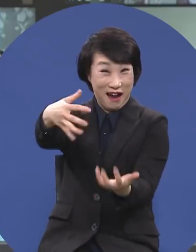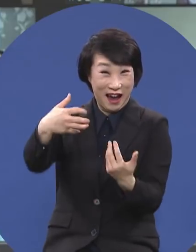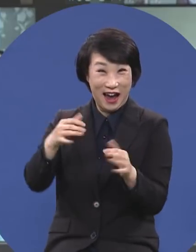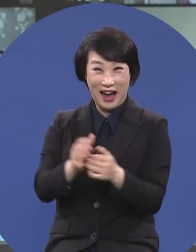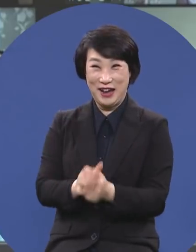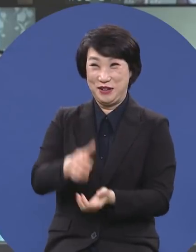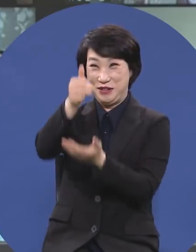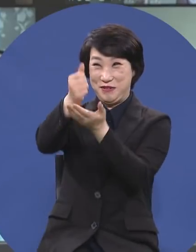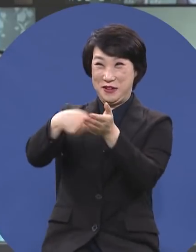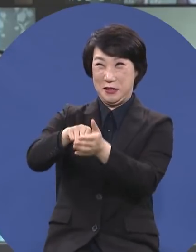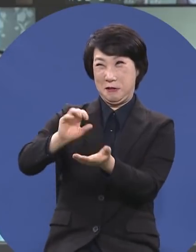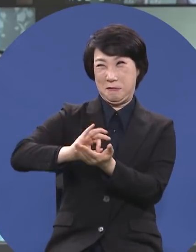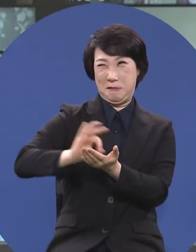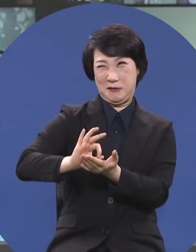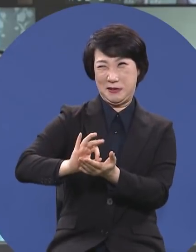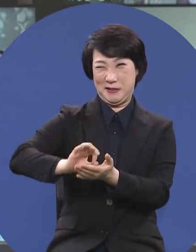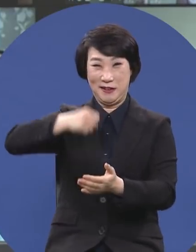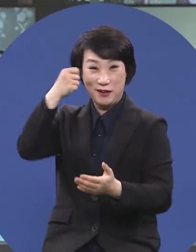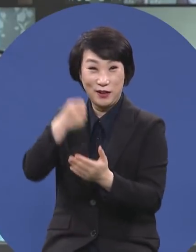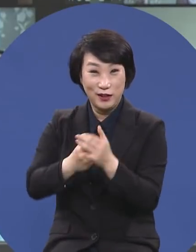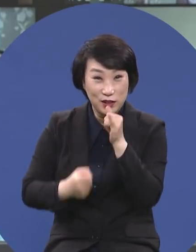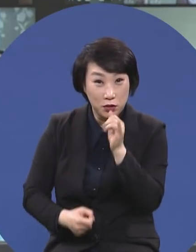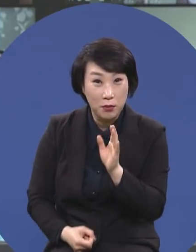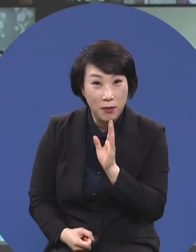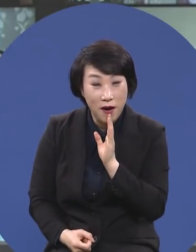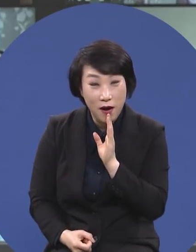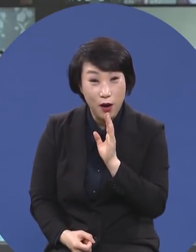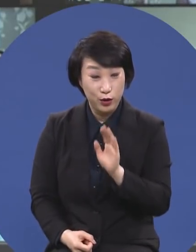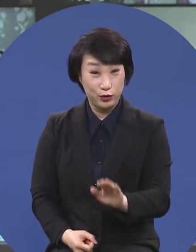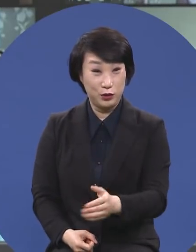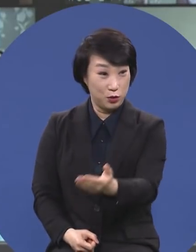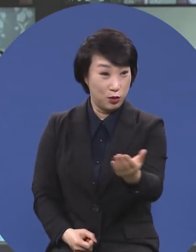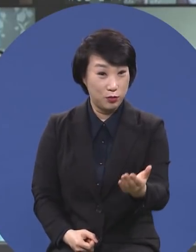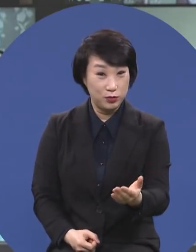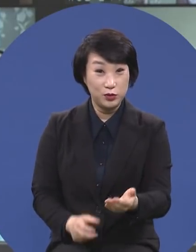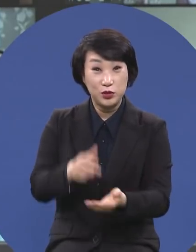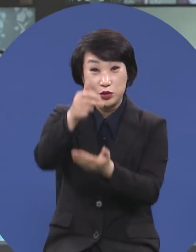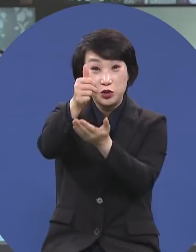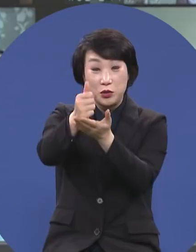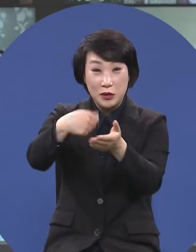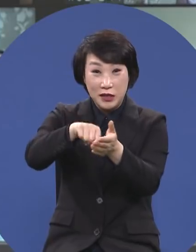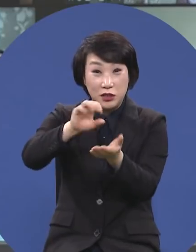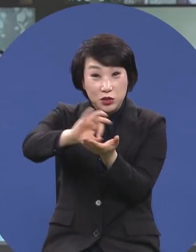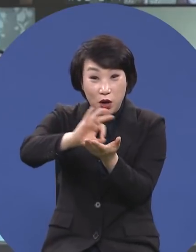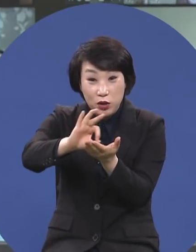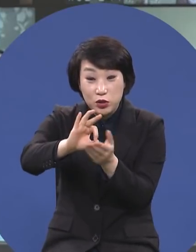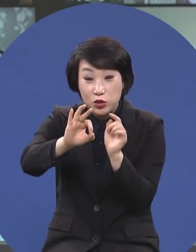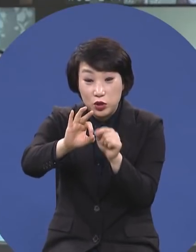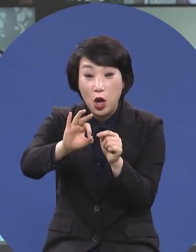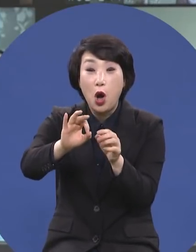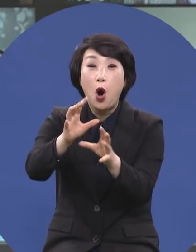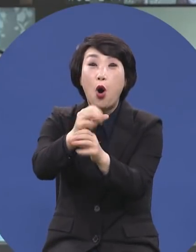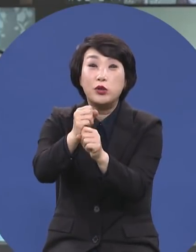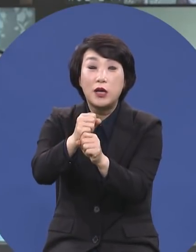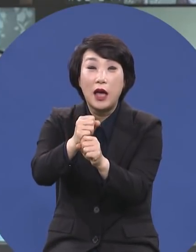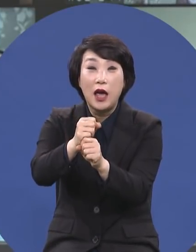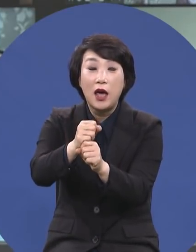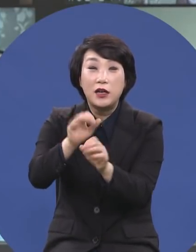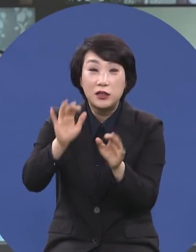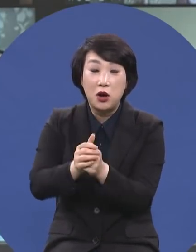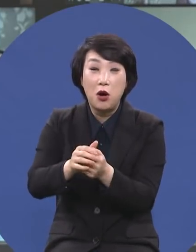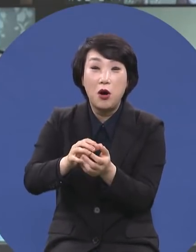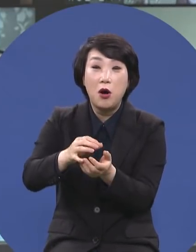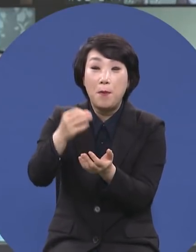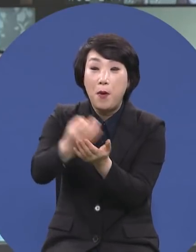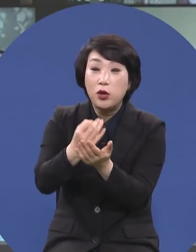내가 주를 위해 써야지. 그런데 주를 위해 써야지가 어느 정도 벌어야